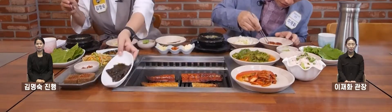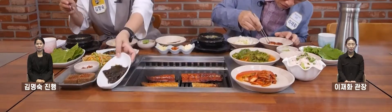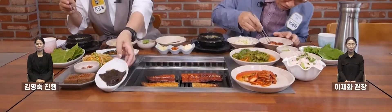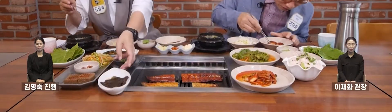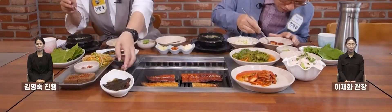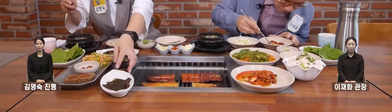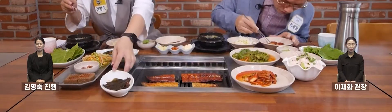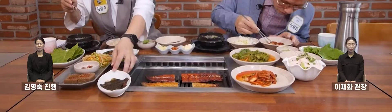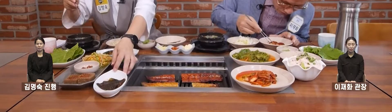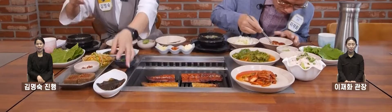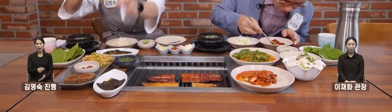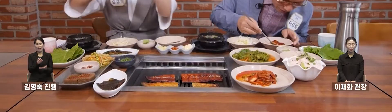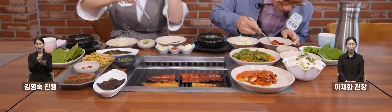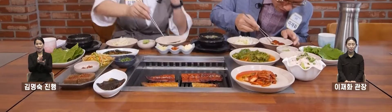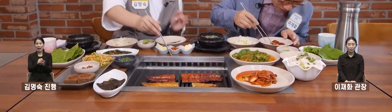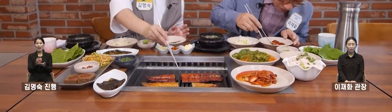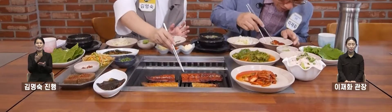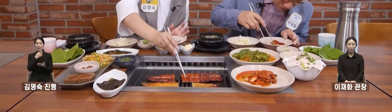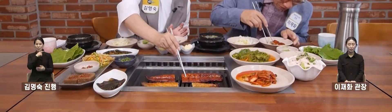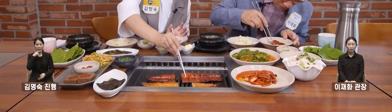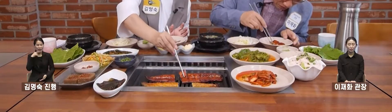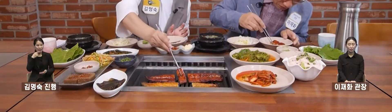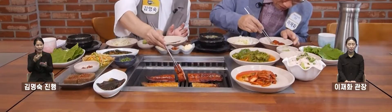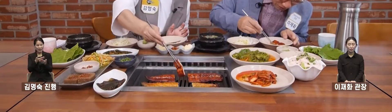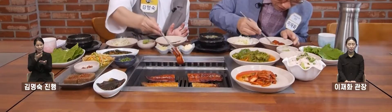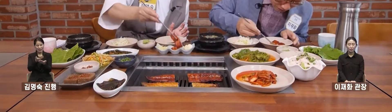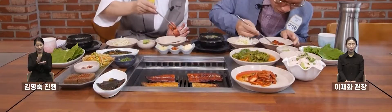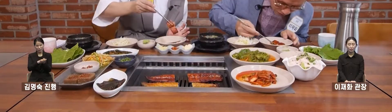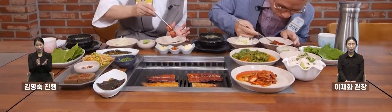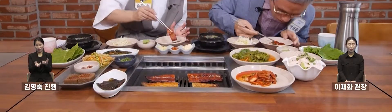예. 오 요건 또 어떤 맛이 날까요? 양념을